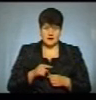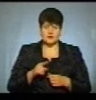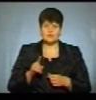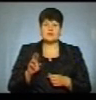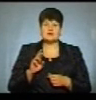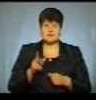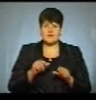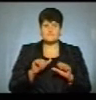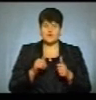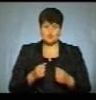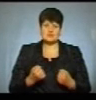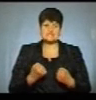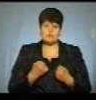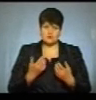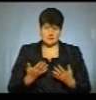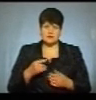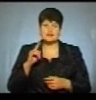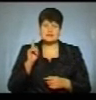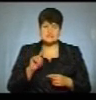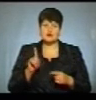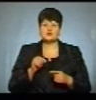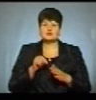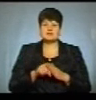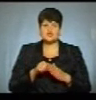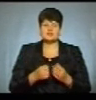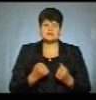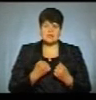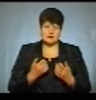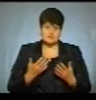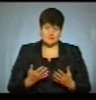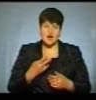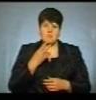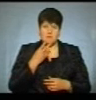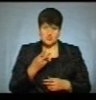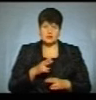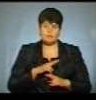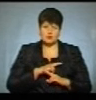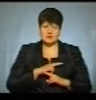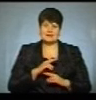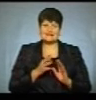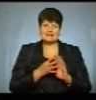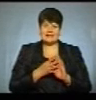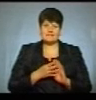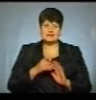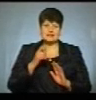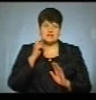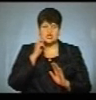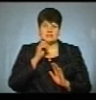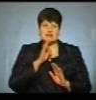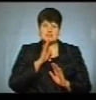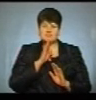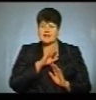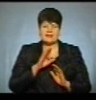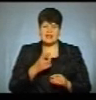як формується імунітет, я знаю, що таке імунний захист, і повірте, я бачила, як помирала 9-річна дівчинка